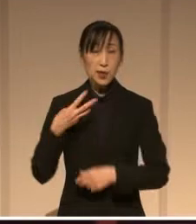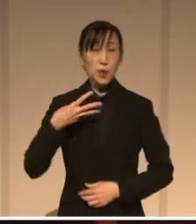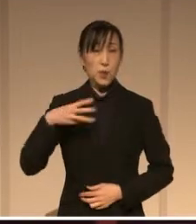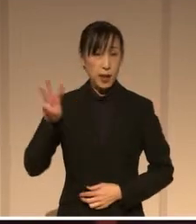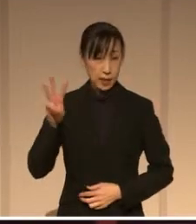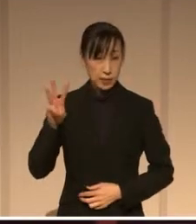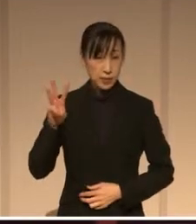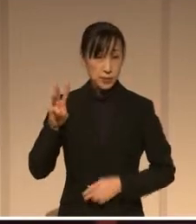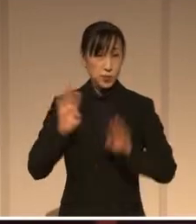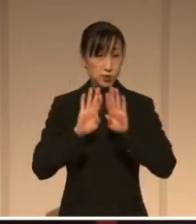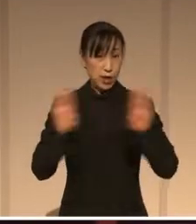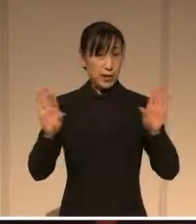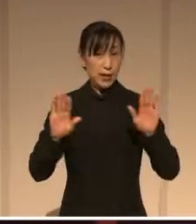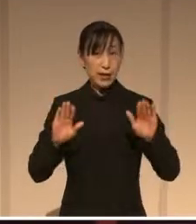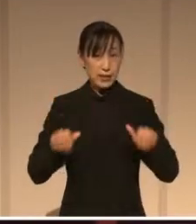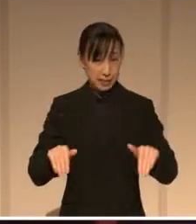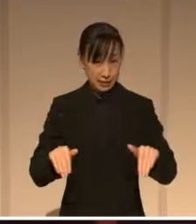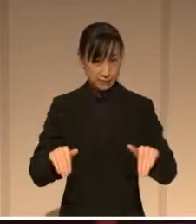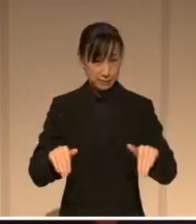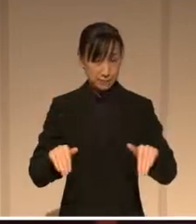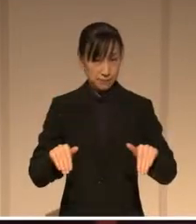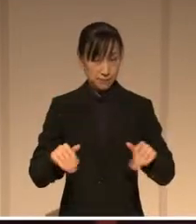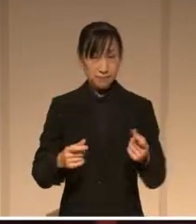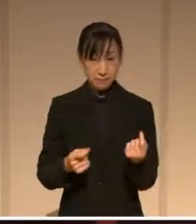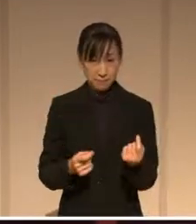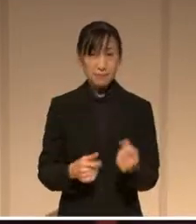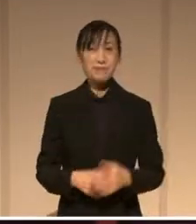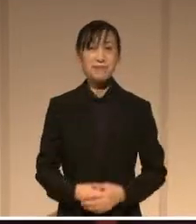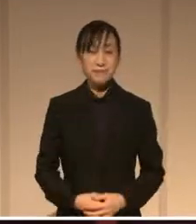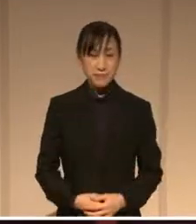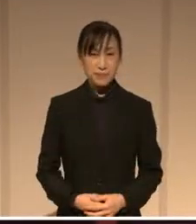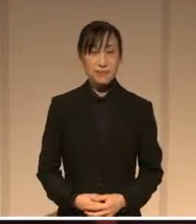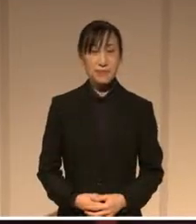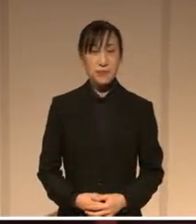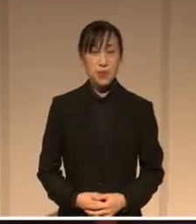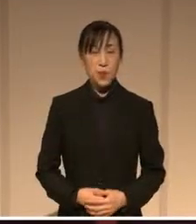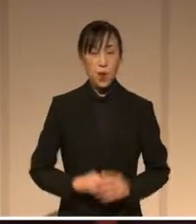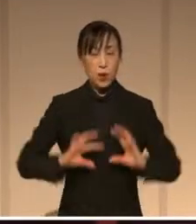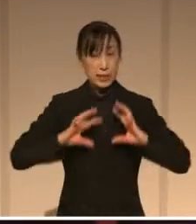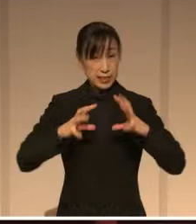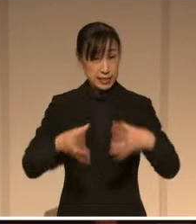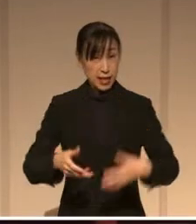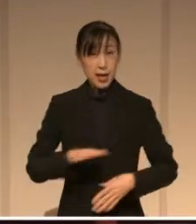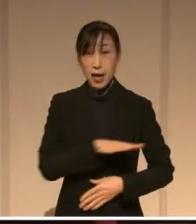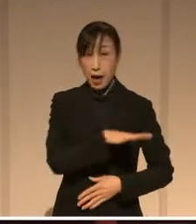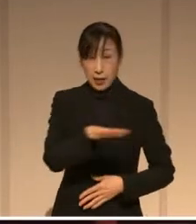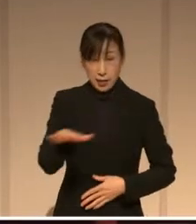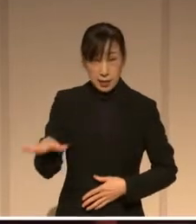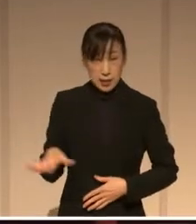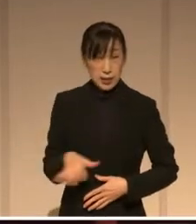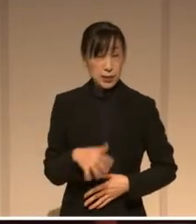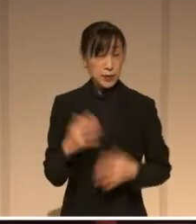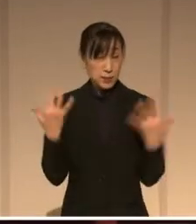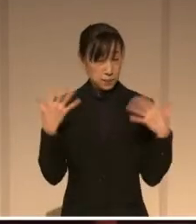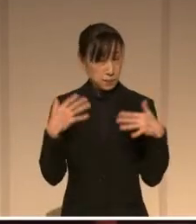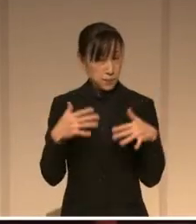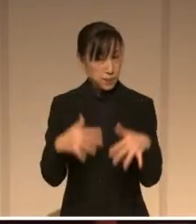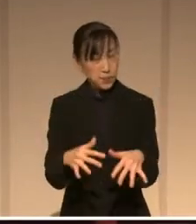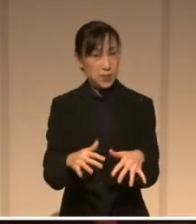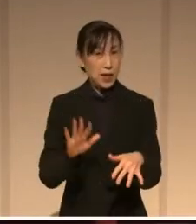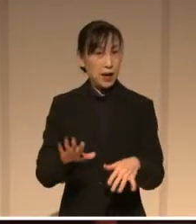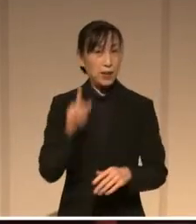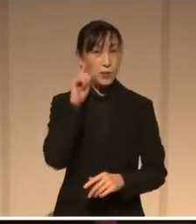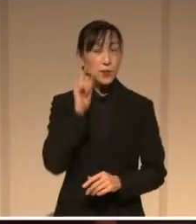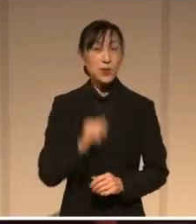大会式ということでいやーねもう世界中で注目されたパフォーマンスだったかと思います